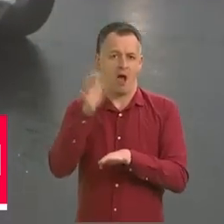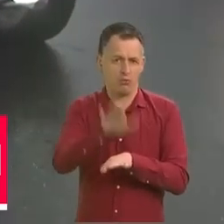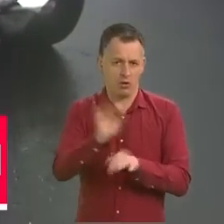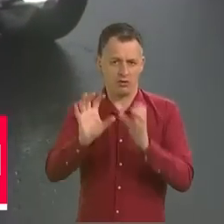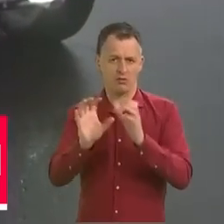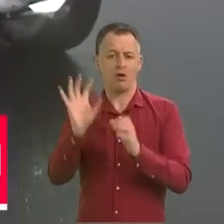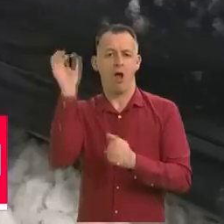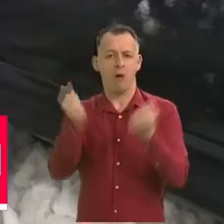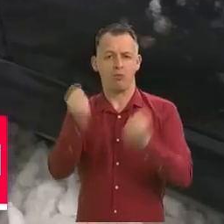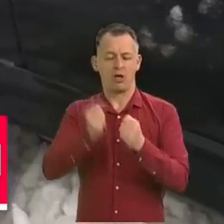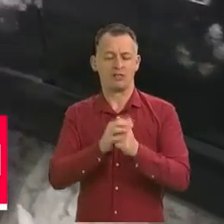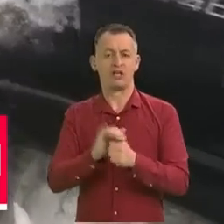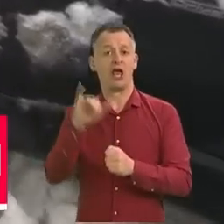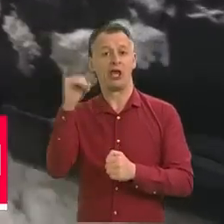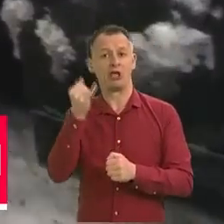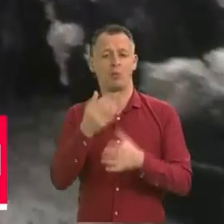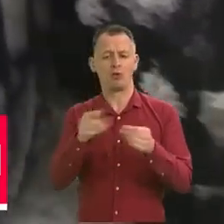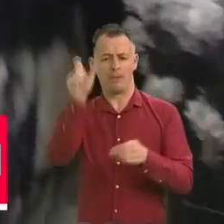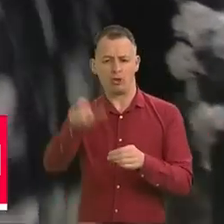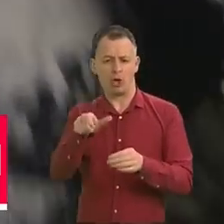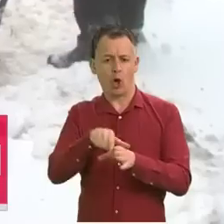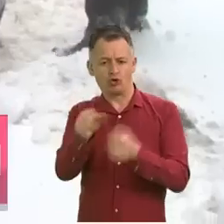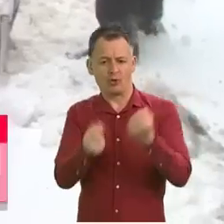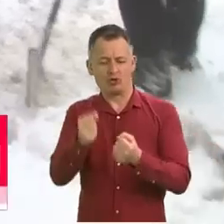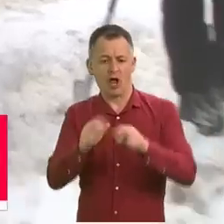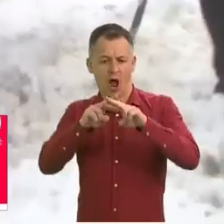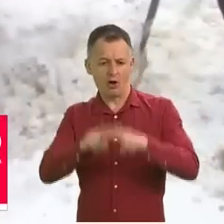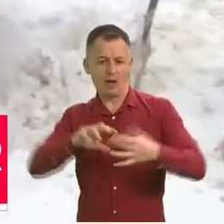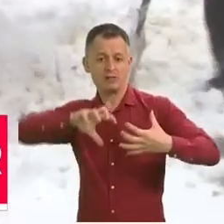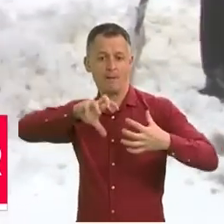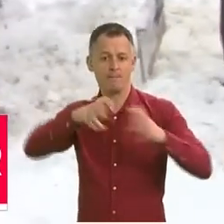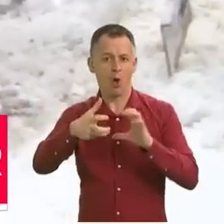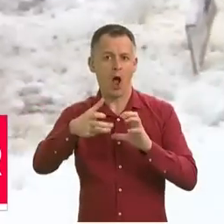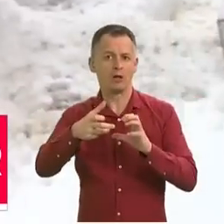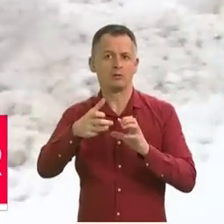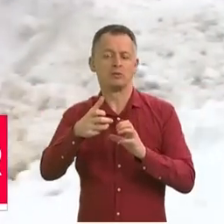prăpăd și în județul Iași. Zeci de șoferi au rămas blocați în nămeți.